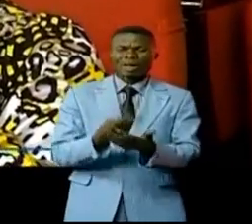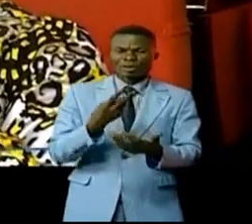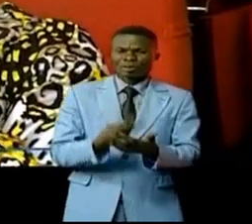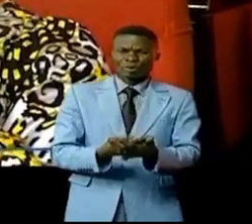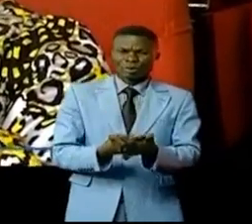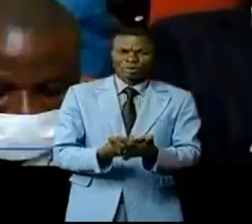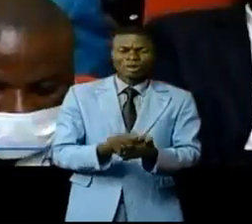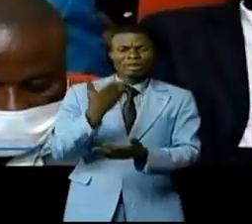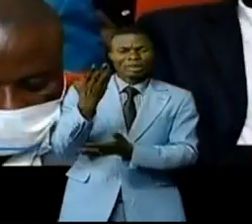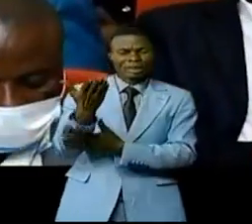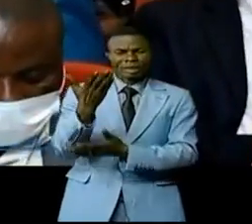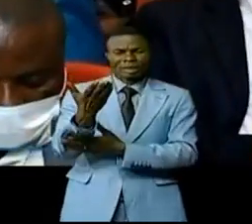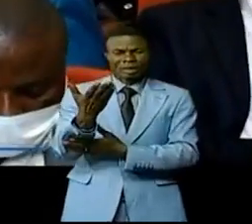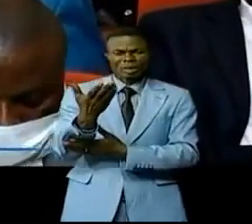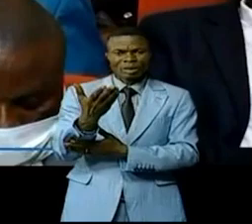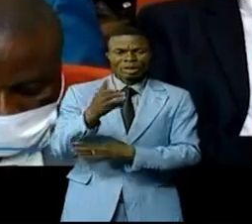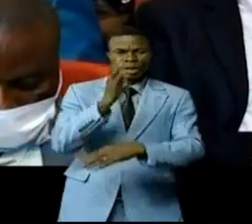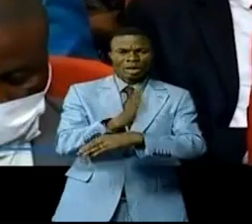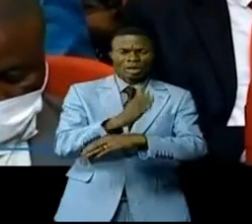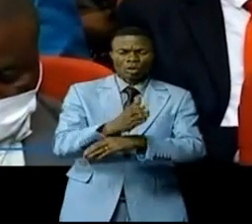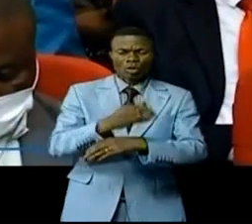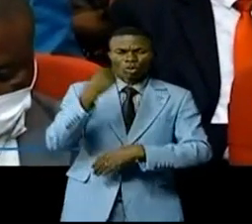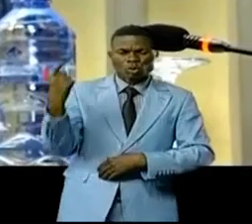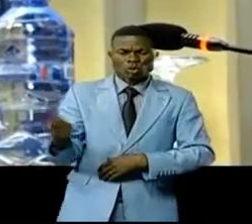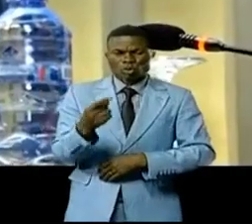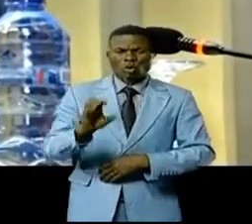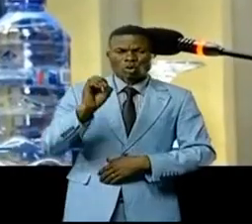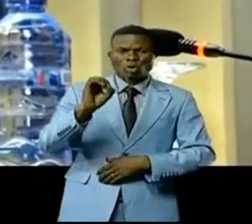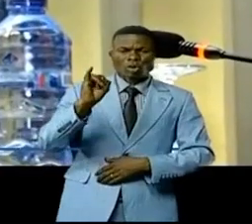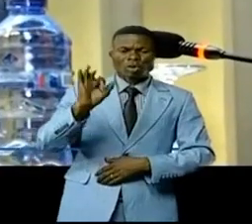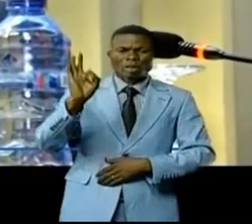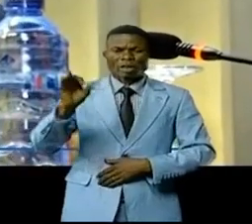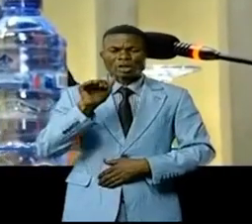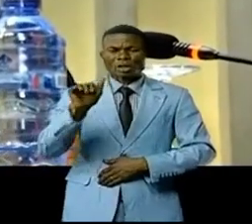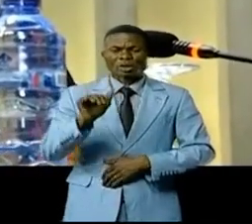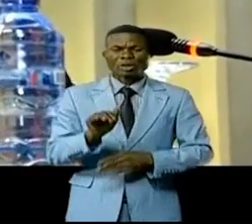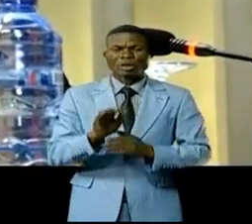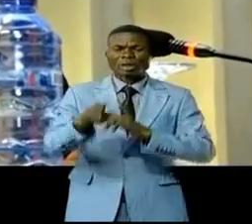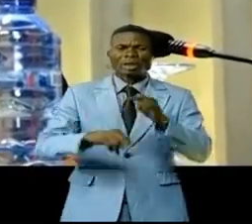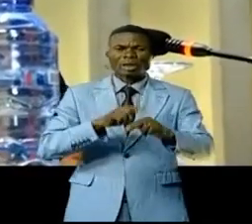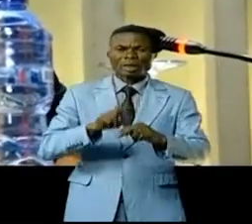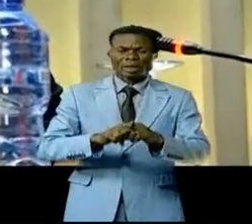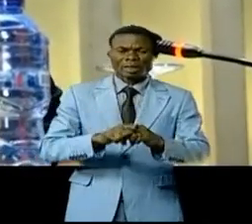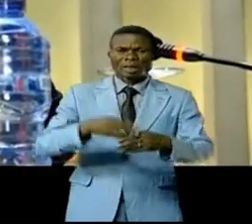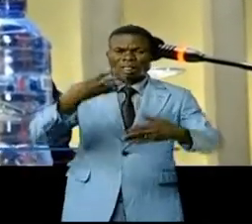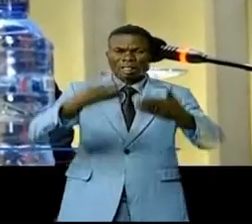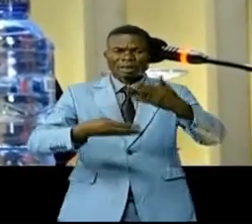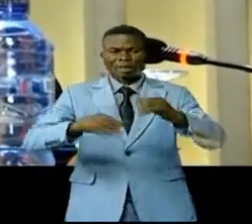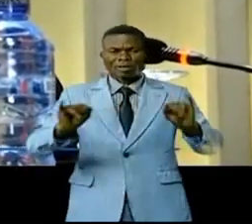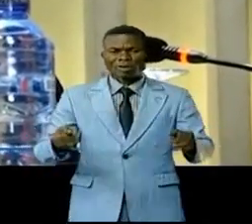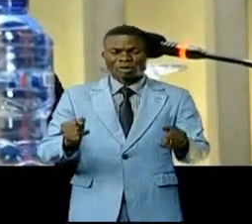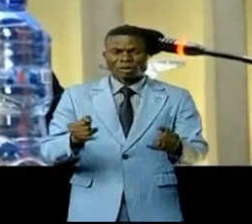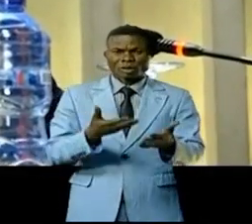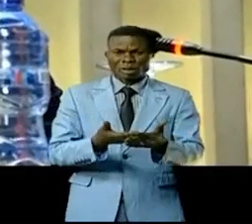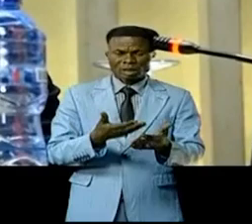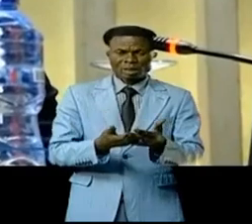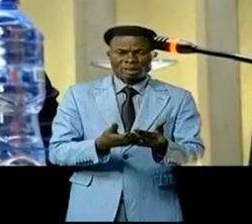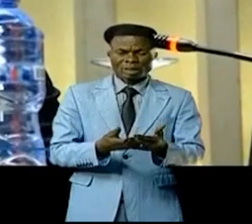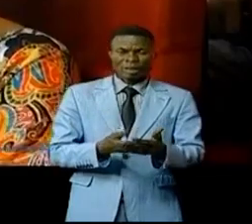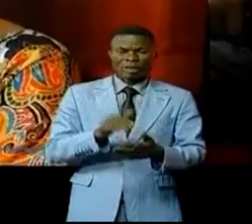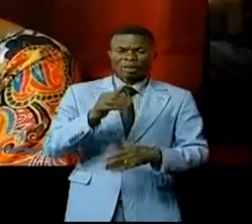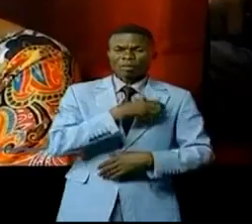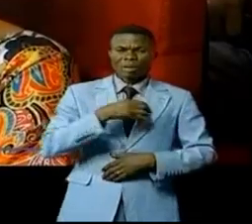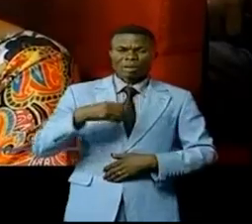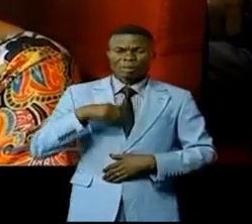la recommandation du Conseil permanent de l'OIF, le directeur national du 9e jeu de la francophonie, Isdo Kwanja, et la